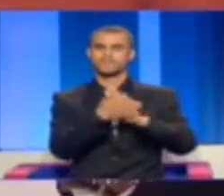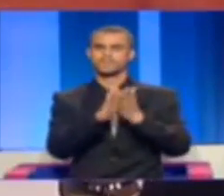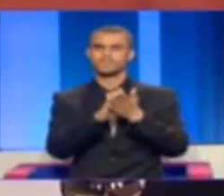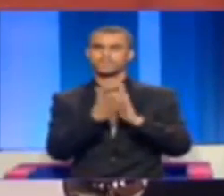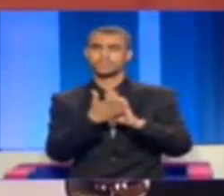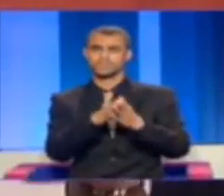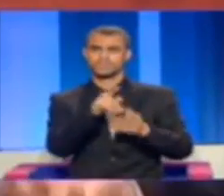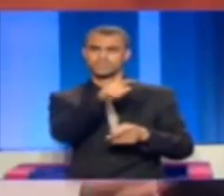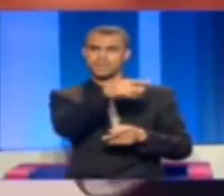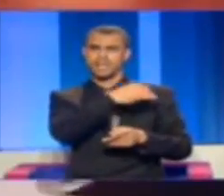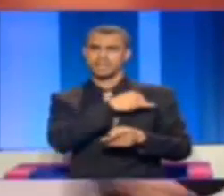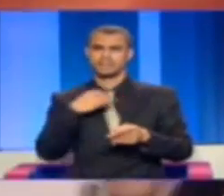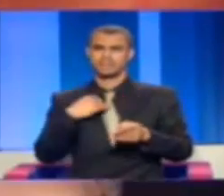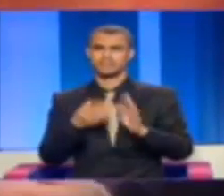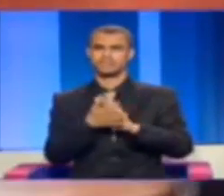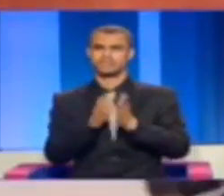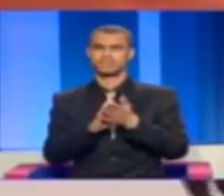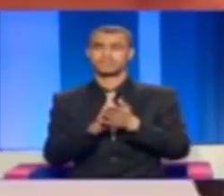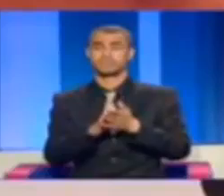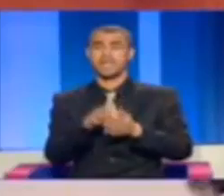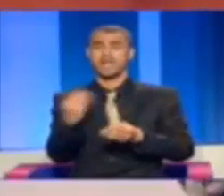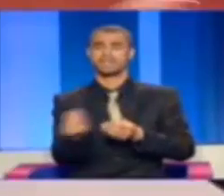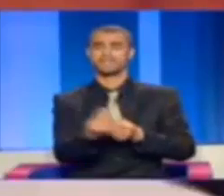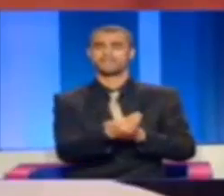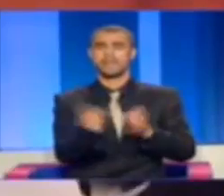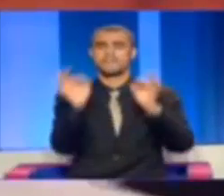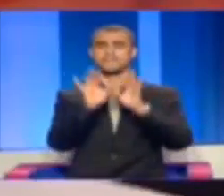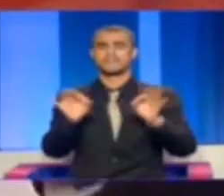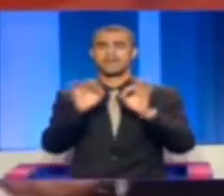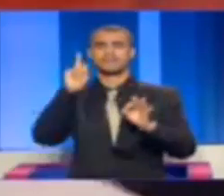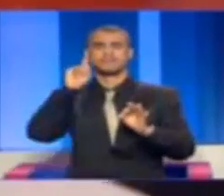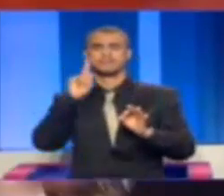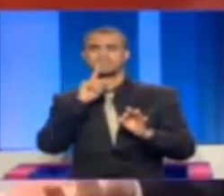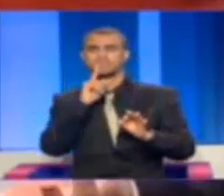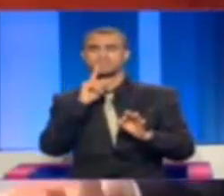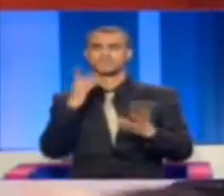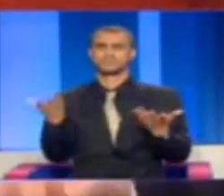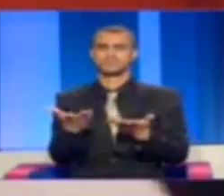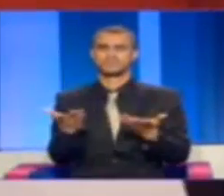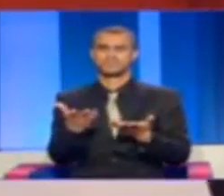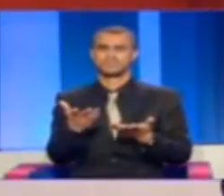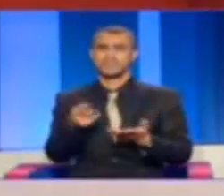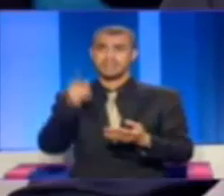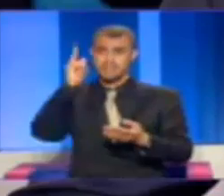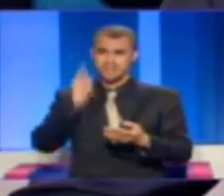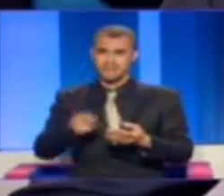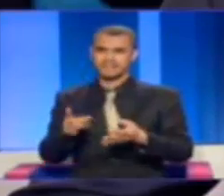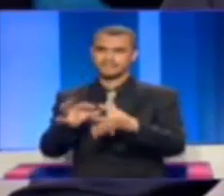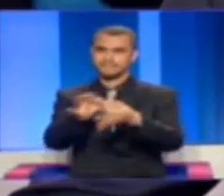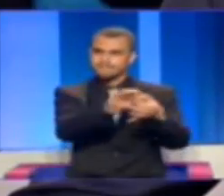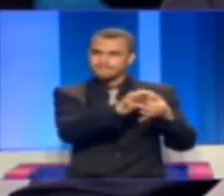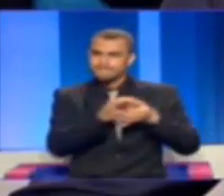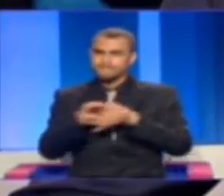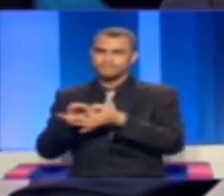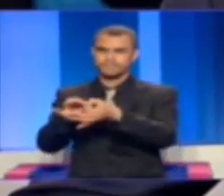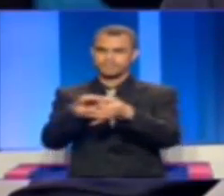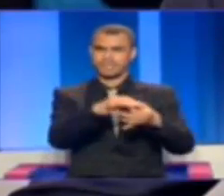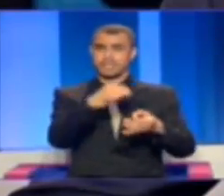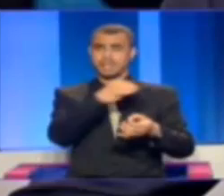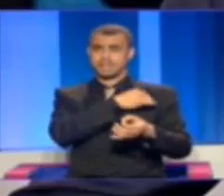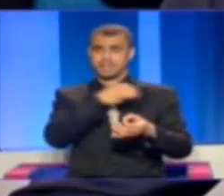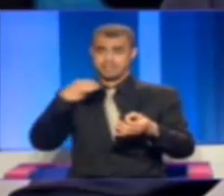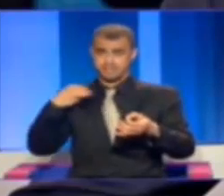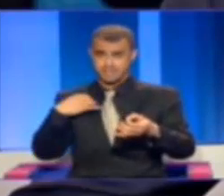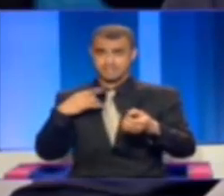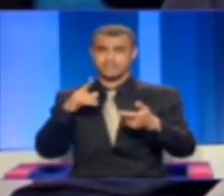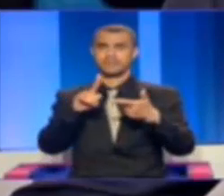عندكم جمعية اللي هي جمعية أطفال بلا صمام، نشوفوا ربما المجالات اللي ممكن يكون فيها هذا الأداء أكثر فعالية ويكون تعاون بين ربما الطب